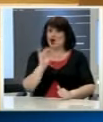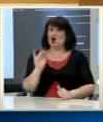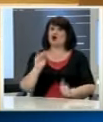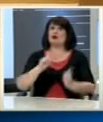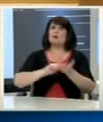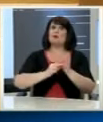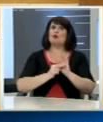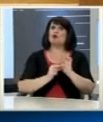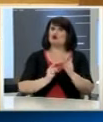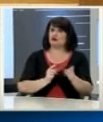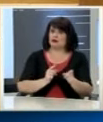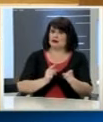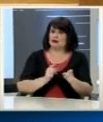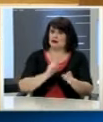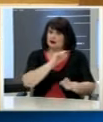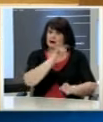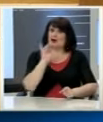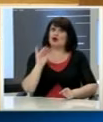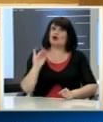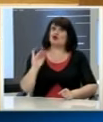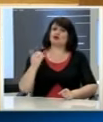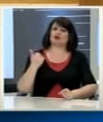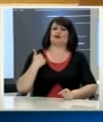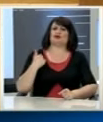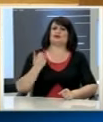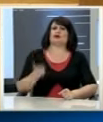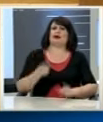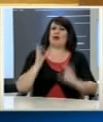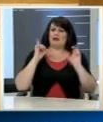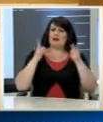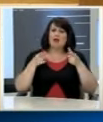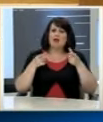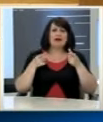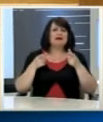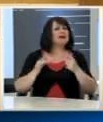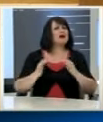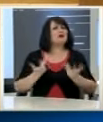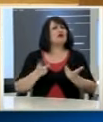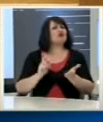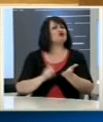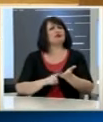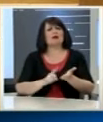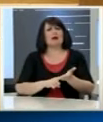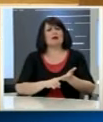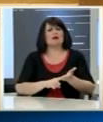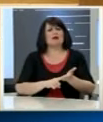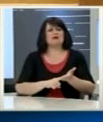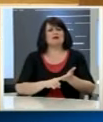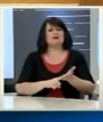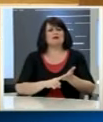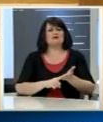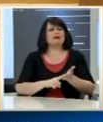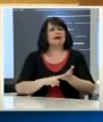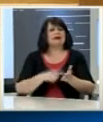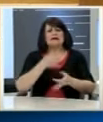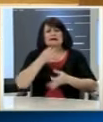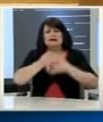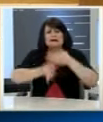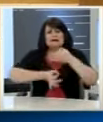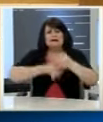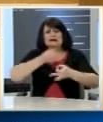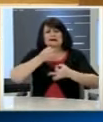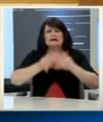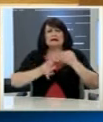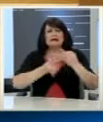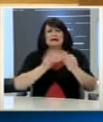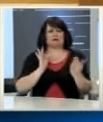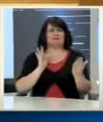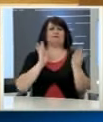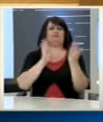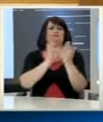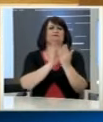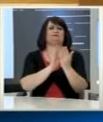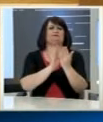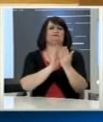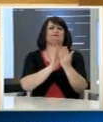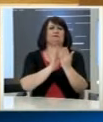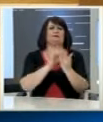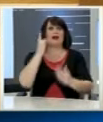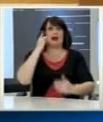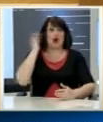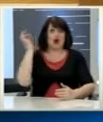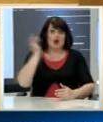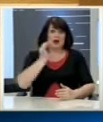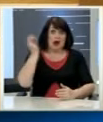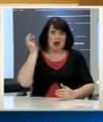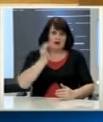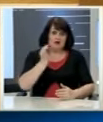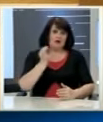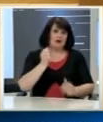τσίπρα τη νέα δημοκρατία πώς πρέπει να τοποθετηθεί απέναντι στις παράλογες απαιτήσεις του